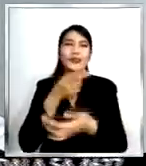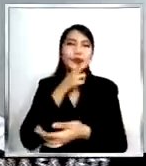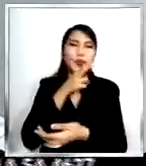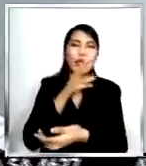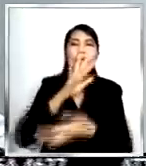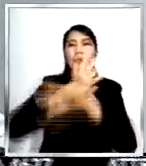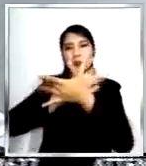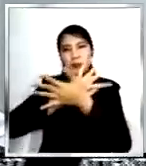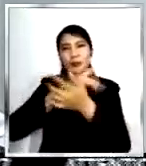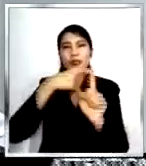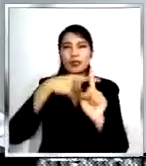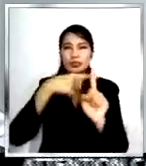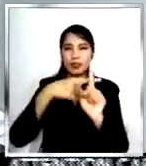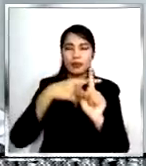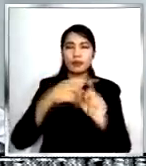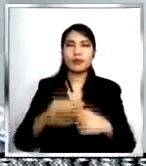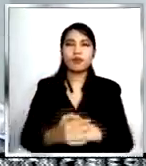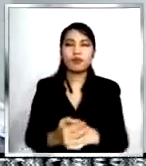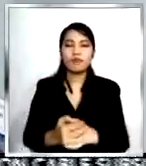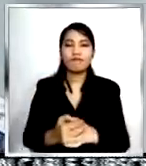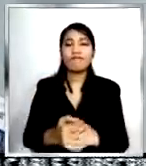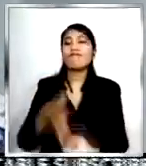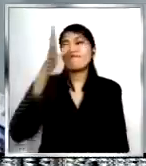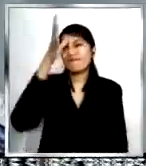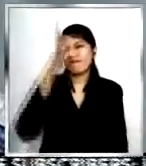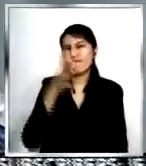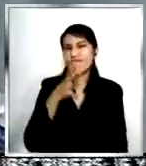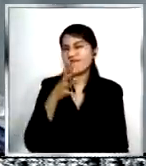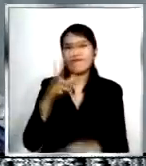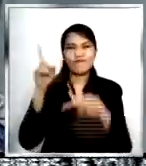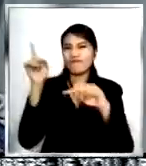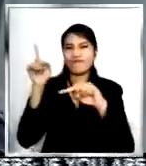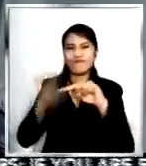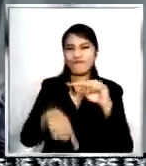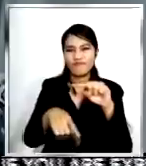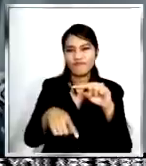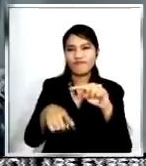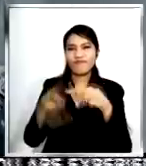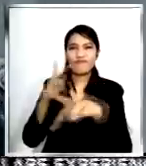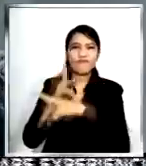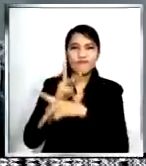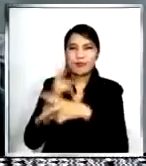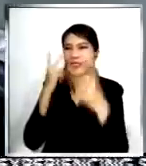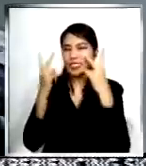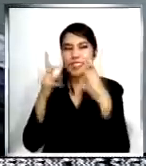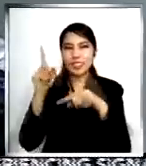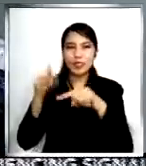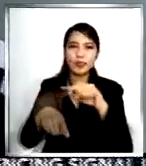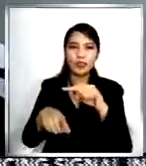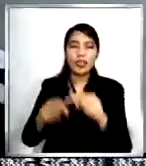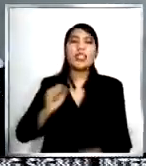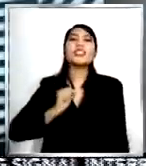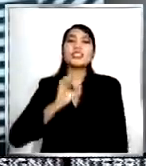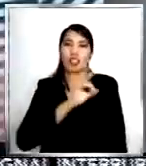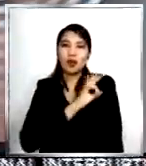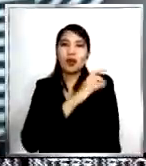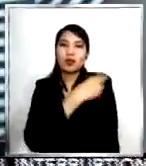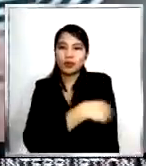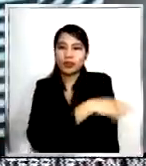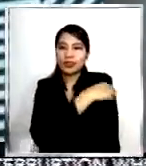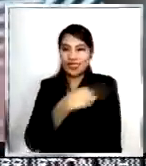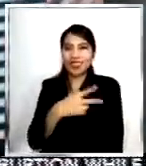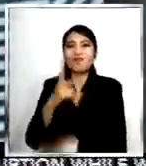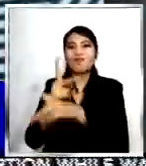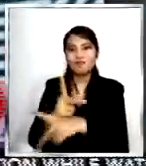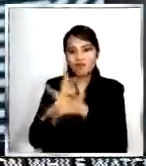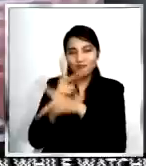Pero dahil bawal magbantay ang mga magulang, ang medical staff ng ospital ang pumupuno sa kanilang mga pangangailangan. Umiiyak sila,